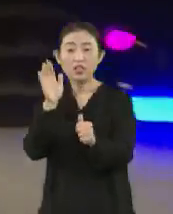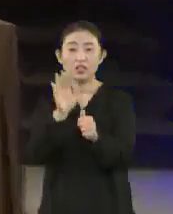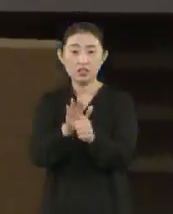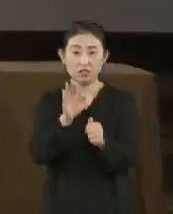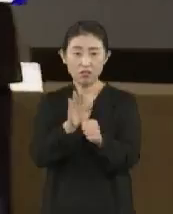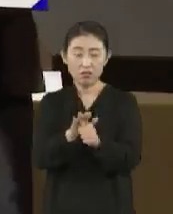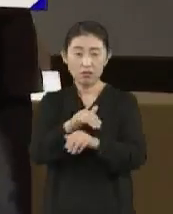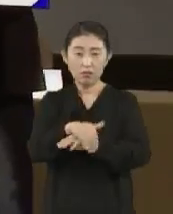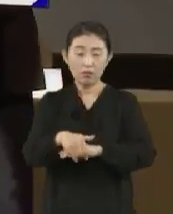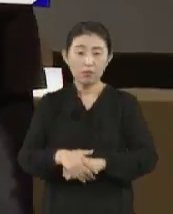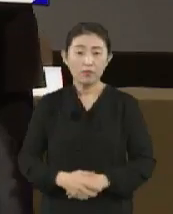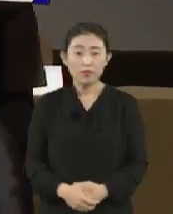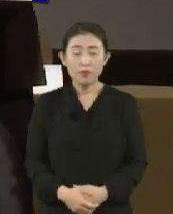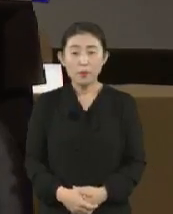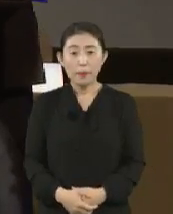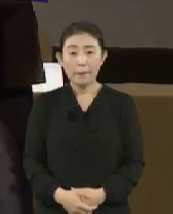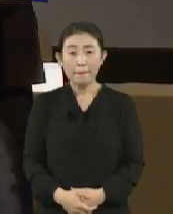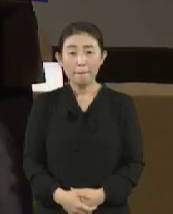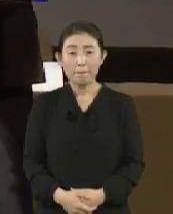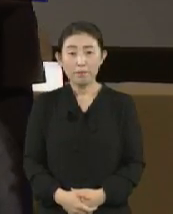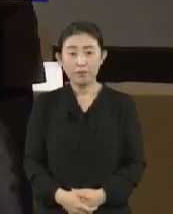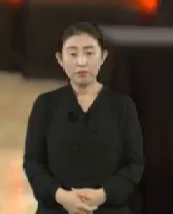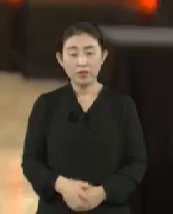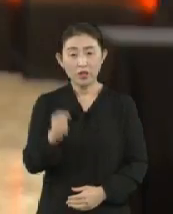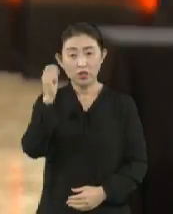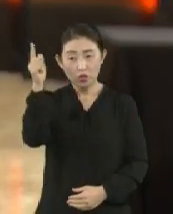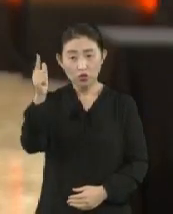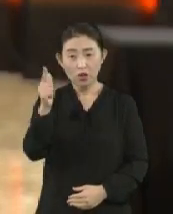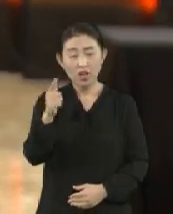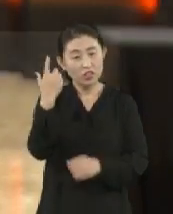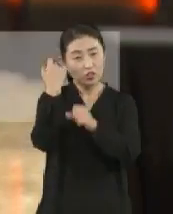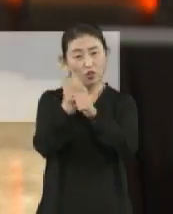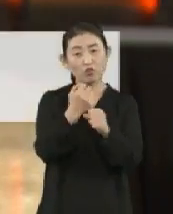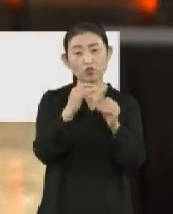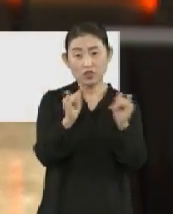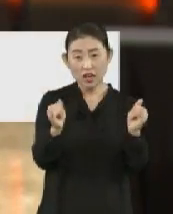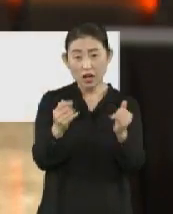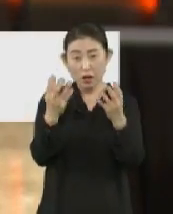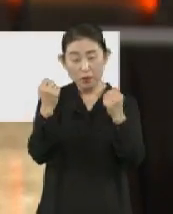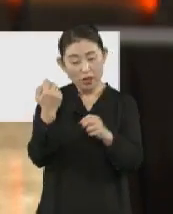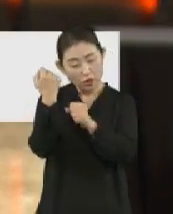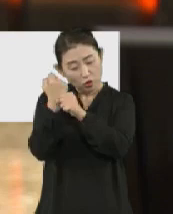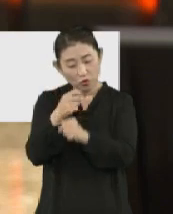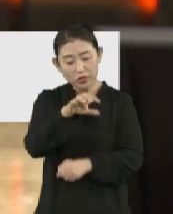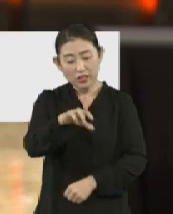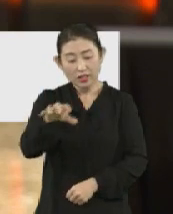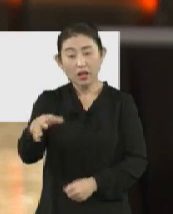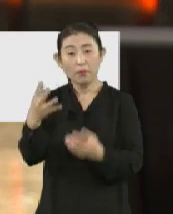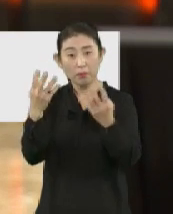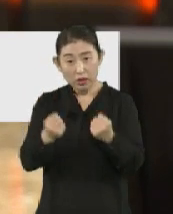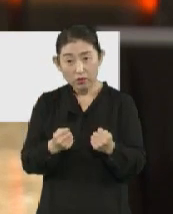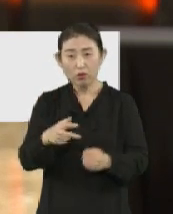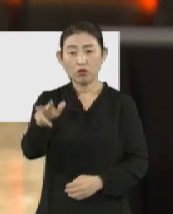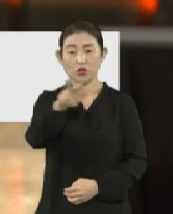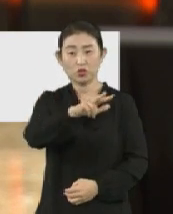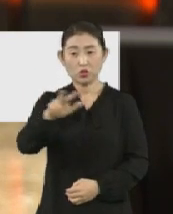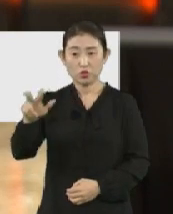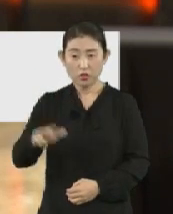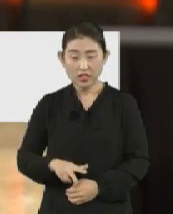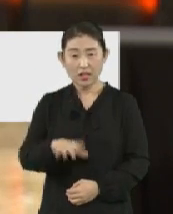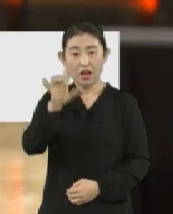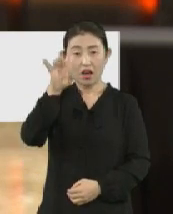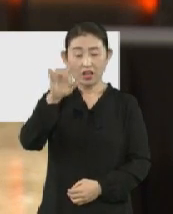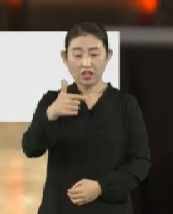상호 협력하기로 했습니다. 우수한 인적 자원과 R&D 역량, 그리고 전국에서